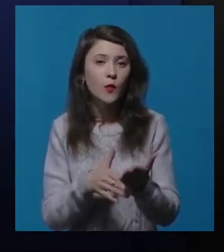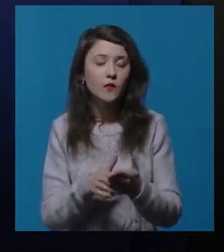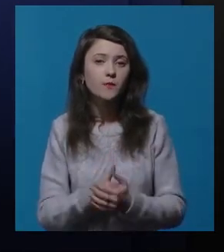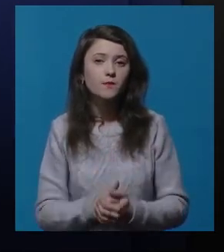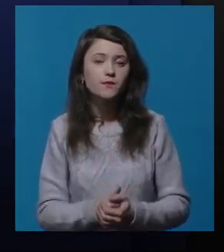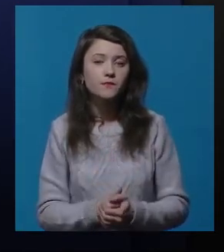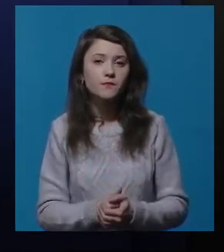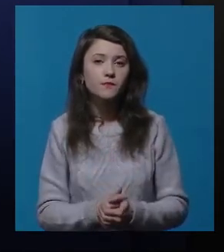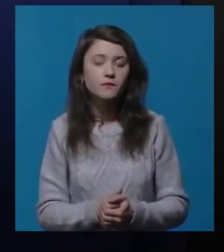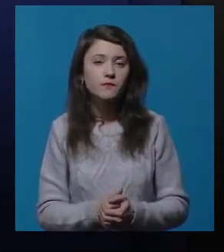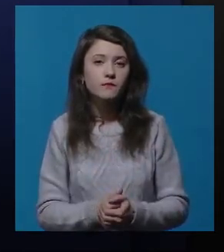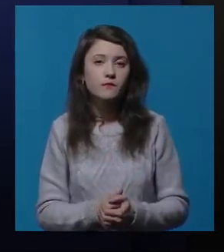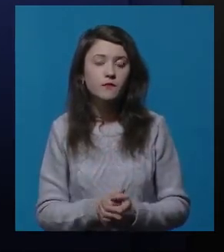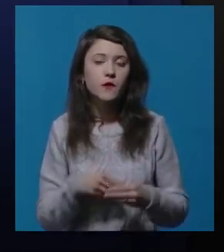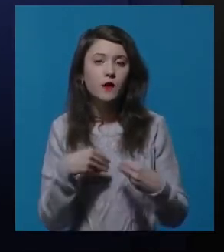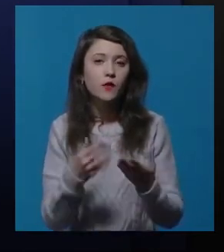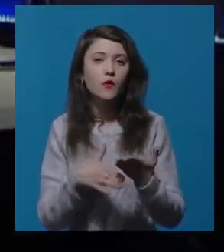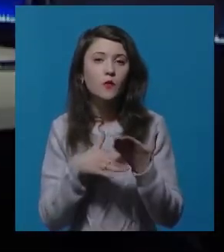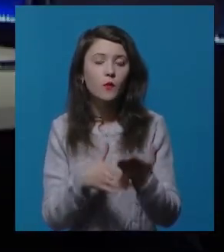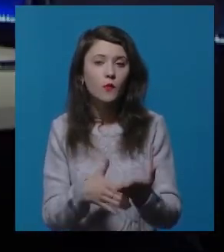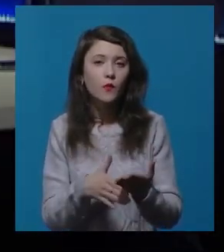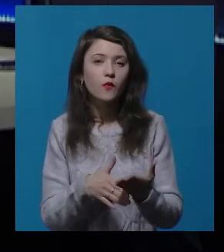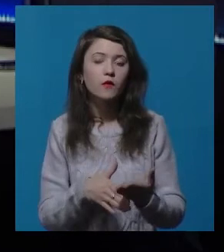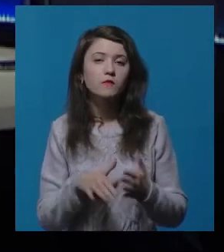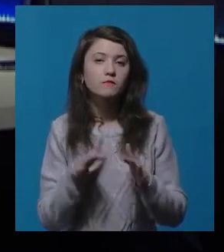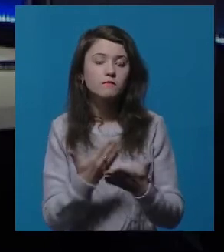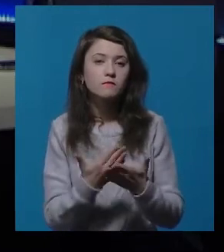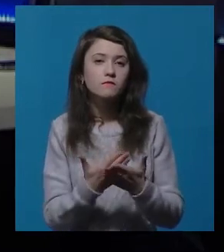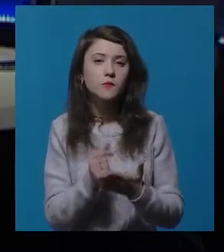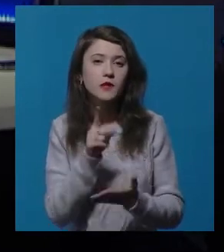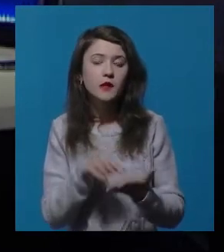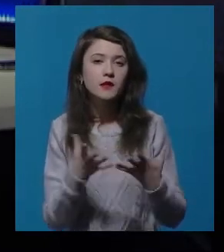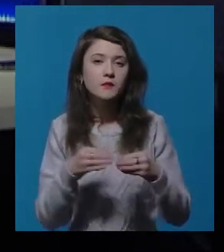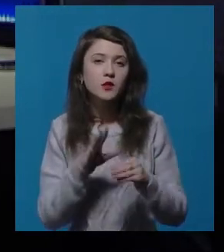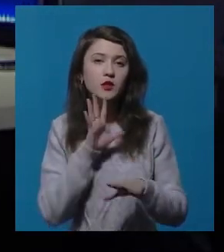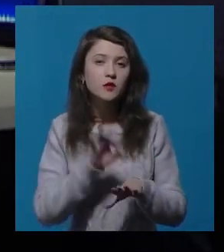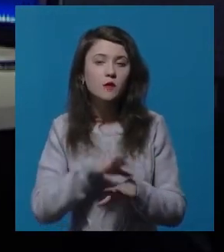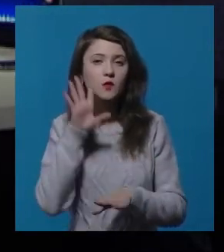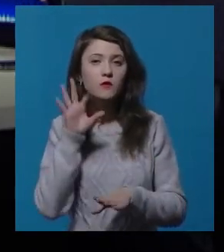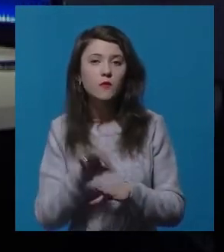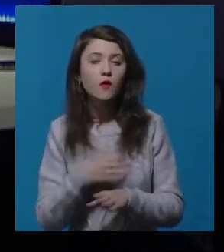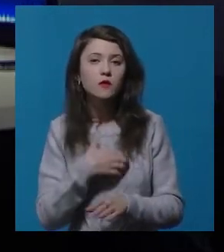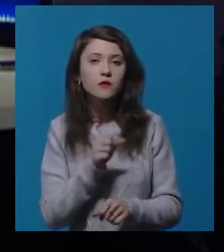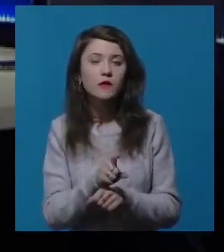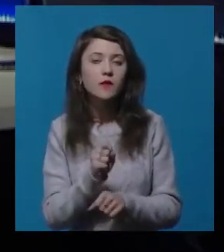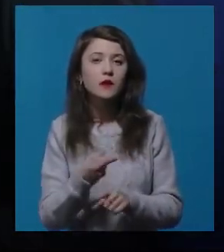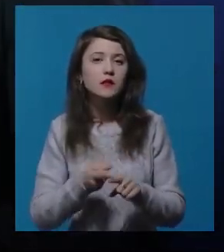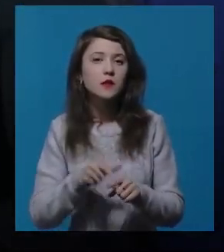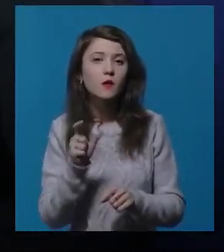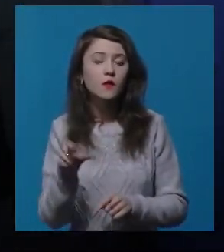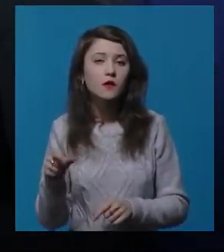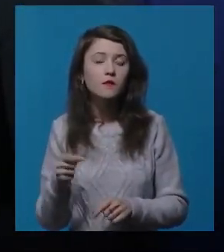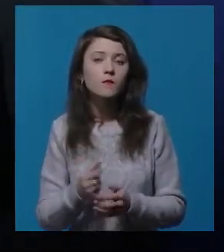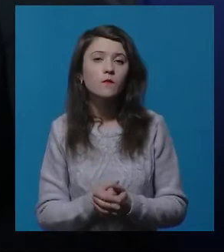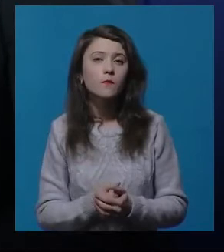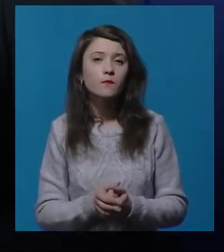сфері сімейних питань. Жінкам, чоловікам. І основні завдання цих радників? Основне завдання –